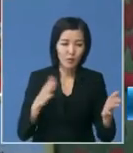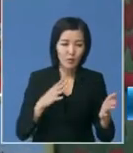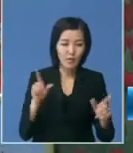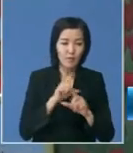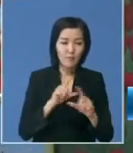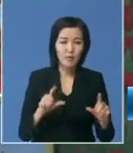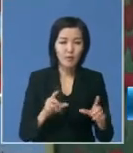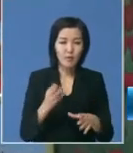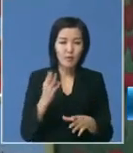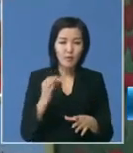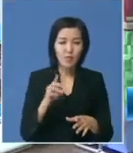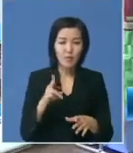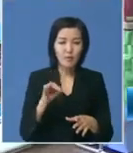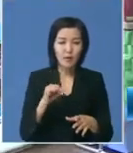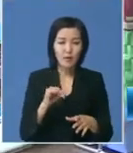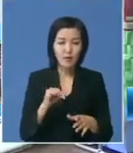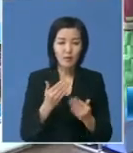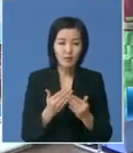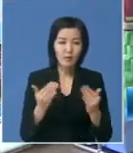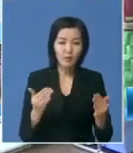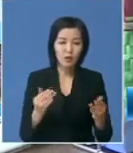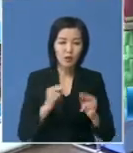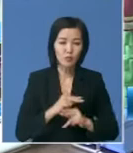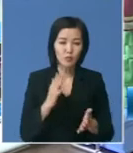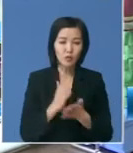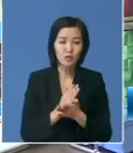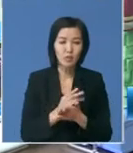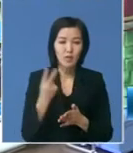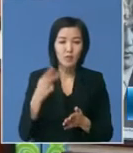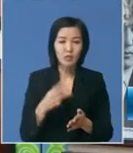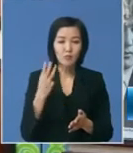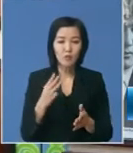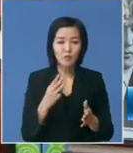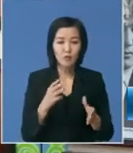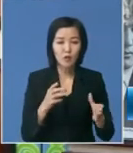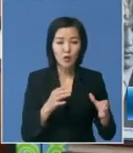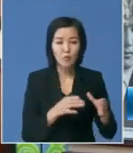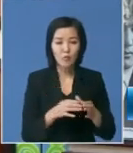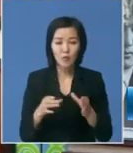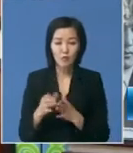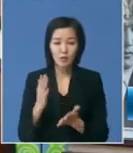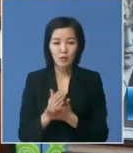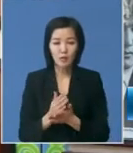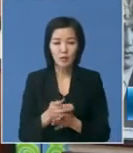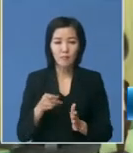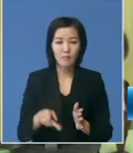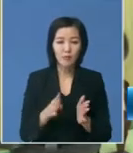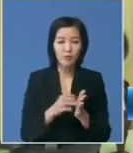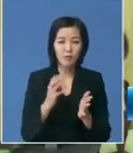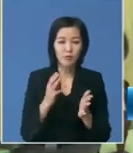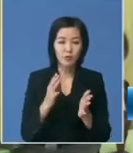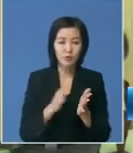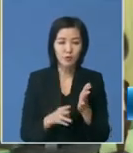мекемесінде шапаға тарихи мұражайы жұмыс істеп тұр. Музей 23 бөлімнен тұрады. Мұражай 1998